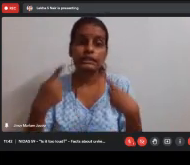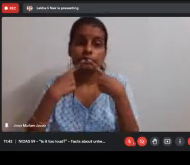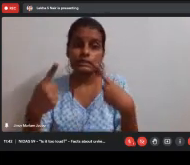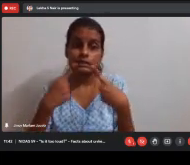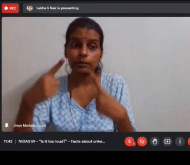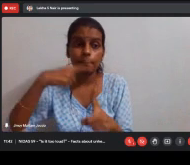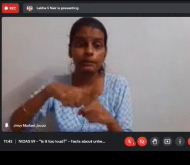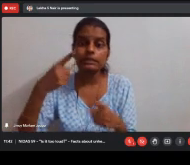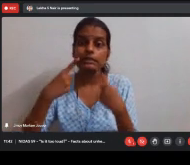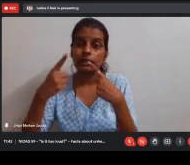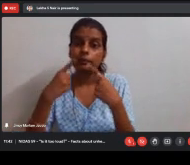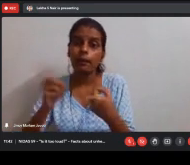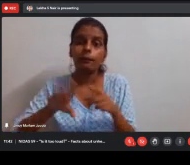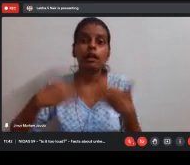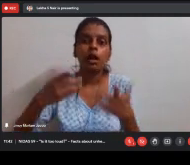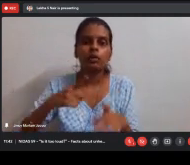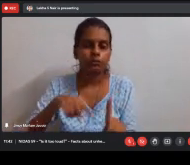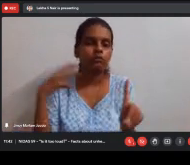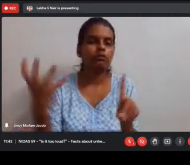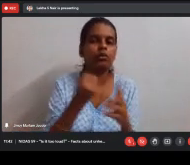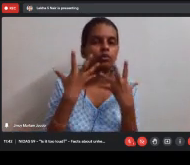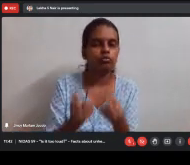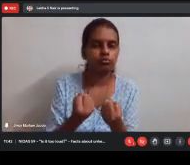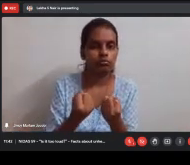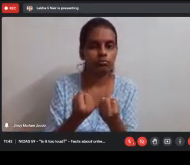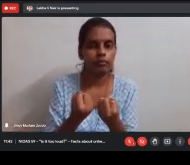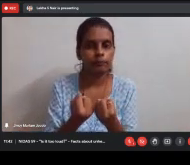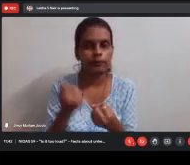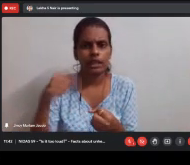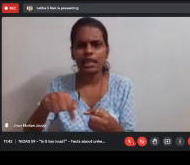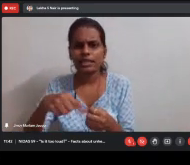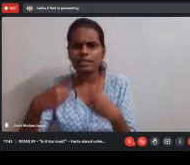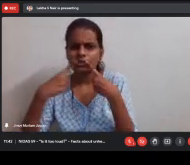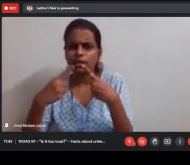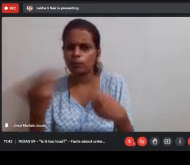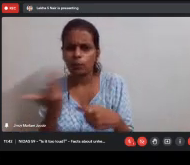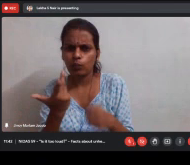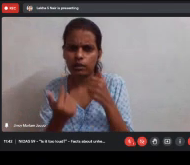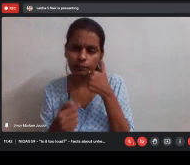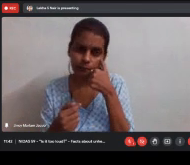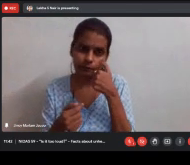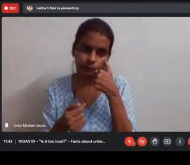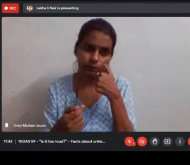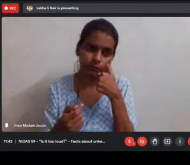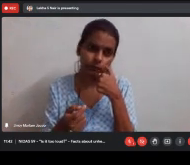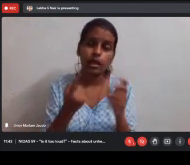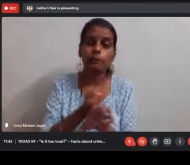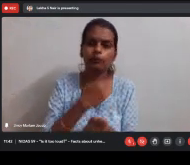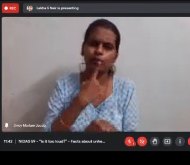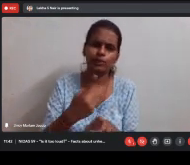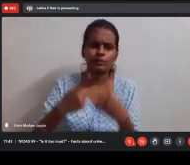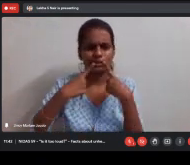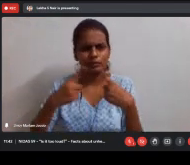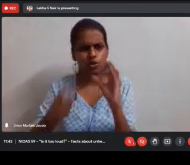നമുക്ക് സൂക്ഷിക്കാനായിട്ട് പറ്റും. നമ്മളുടെ ഹാബിറ്റ്സിൽ ചേഞ്ച് വരുത്തിയാൽ മതി. സോ പ്രതിരോധം, പ്രതിരോധത്തിന്റെ ആദ്യ പടി